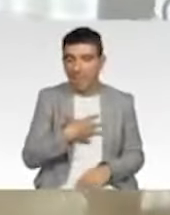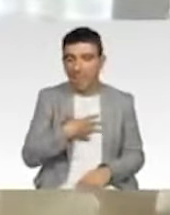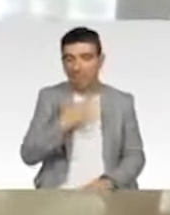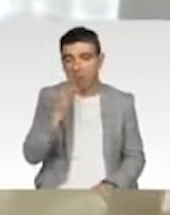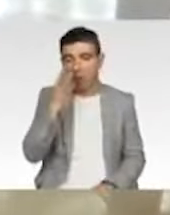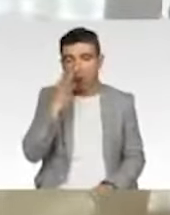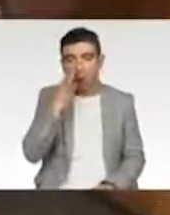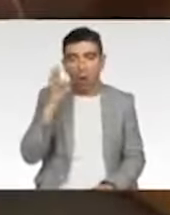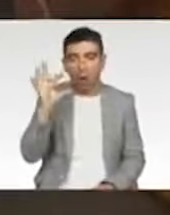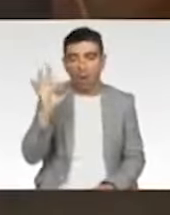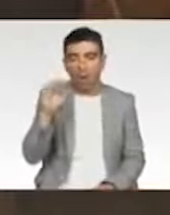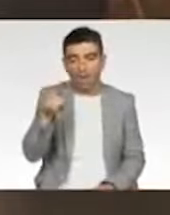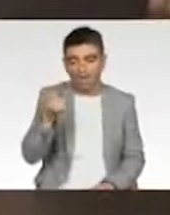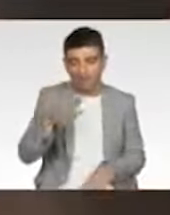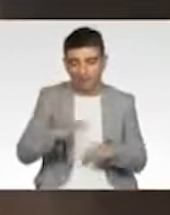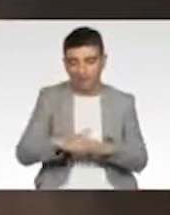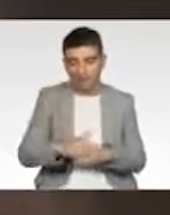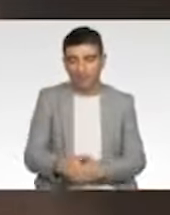organik kullanıyoruz.